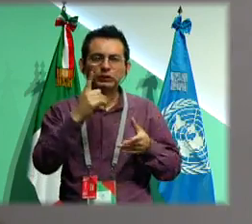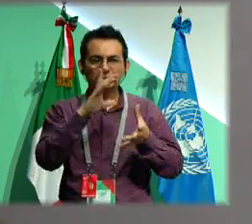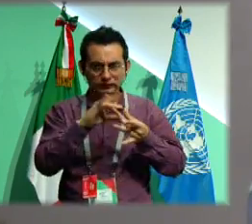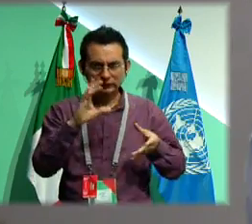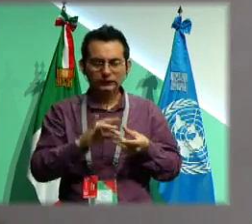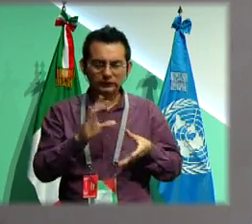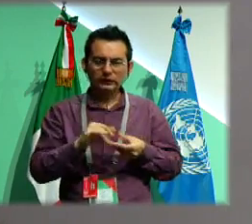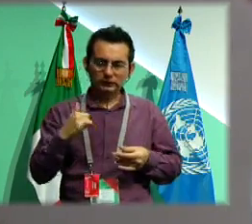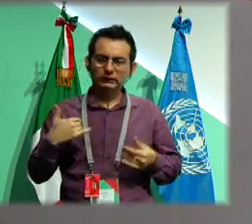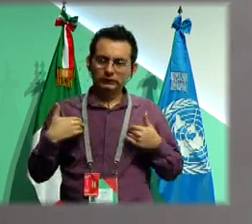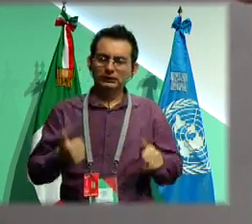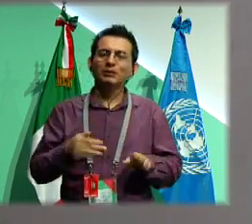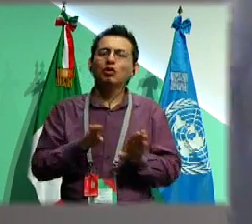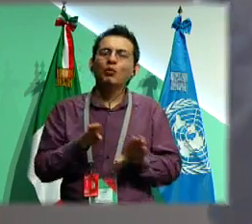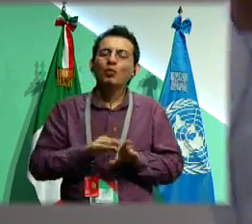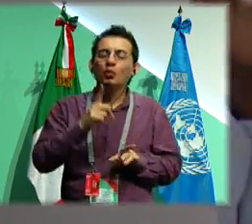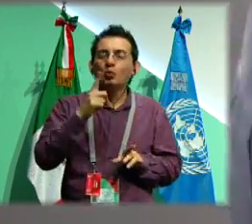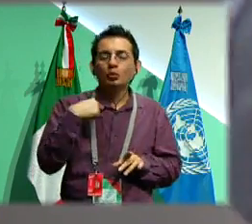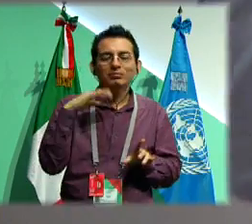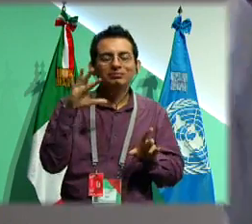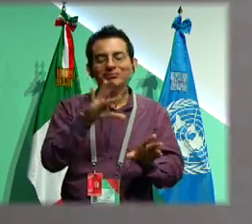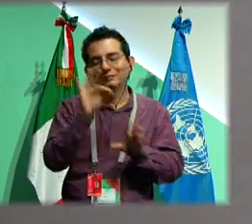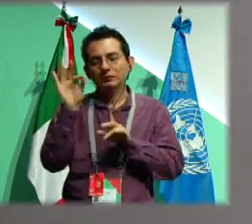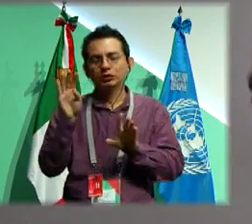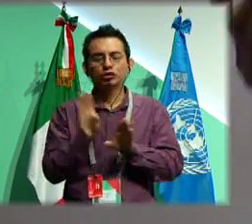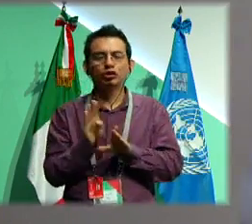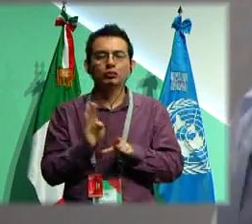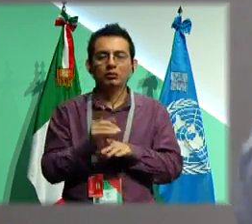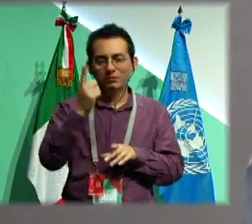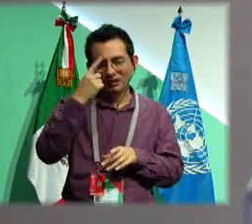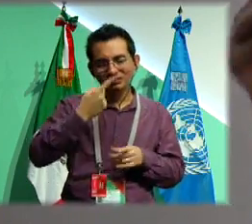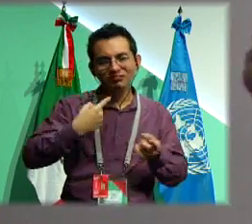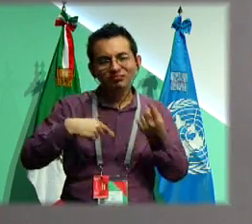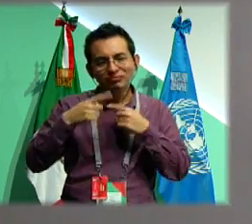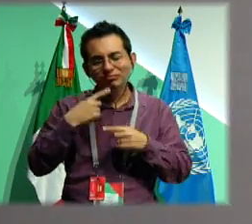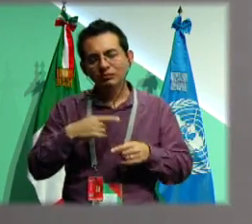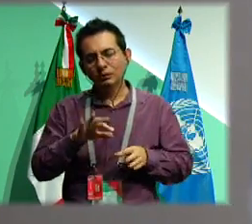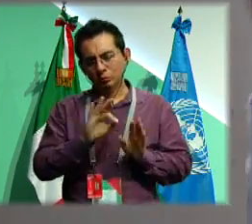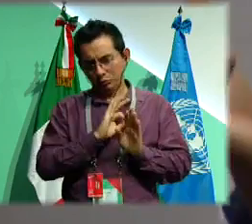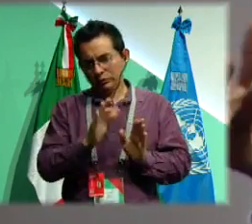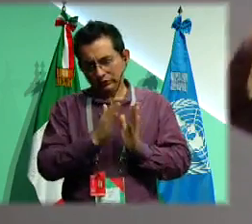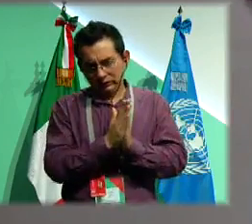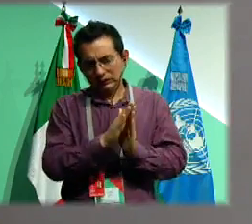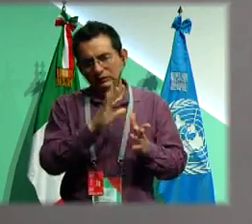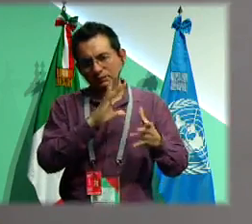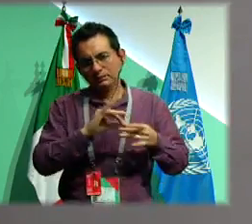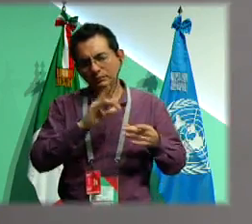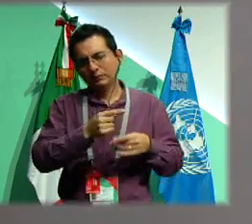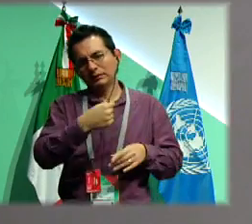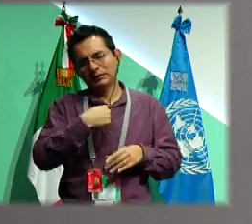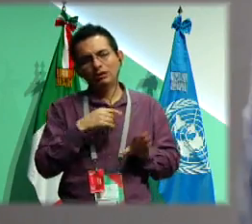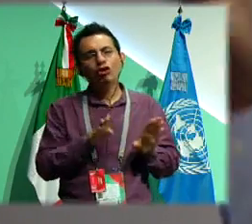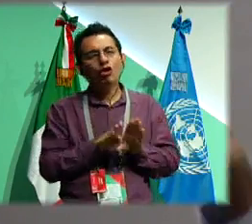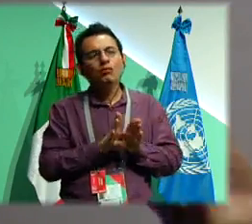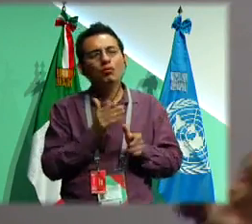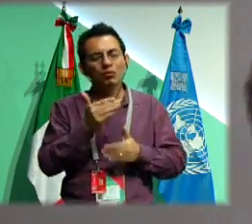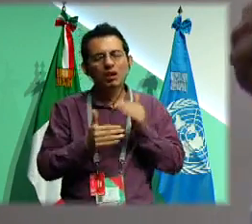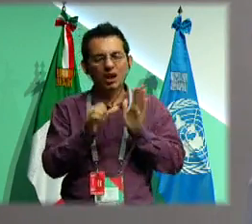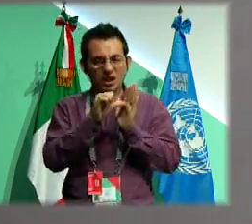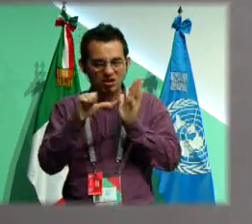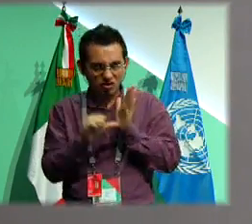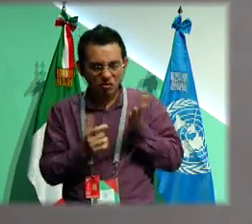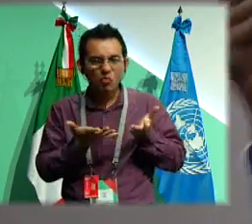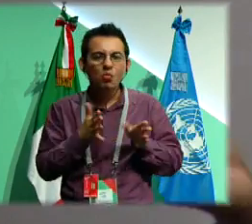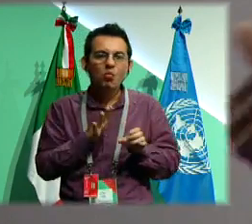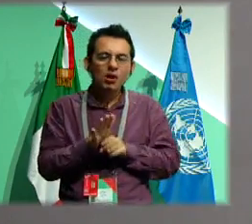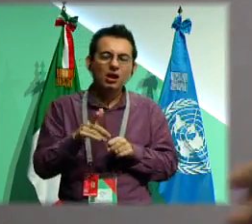marché? Pouvez-nous décortiquer les accords, les articles? Donc, quel est l'impact pour que je sorte de la salle avec quelques notions? Si quelqu'un me demande, j'ai